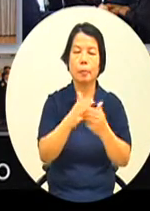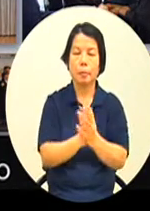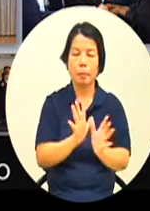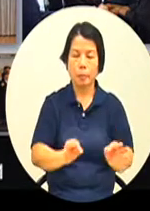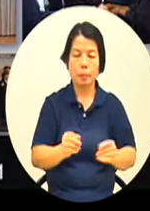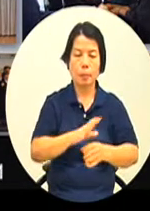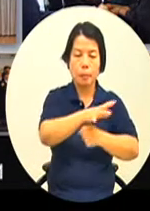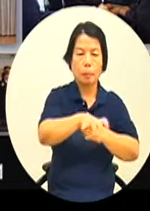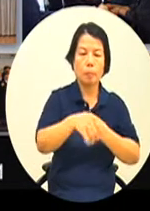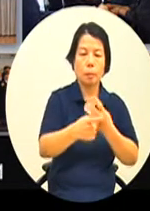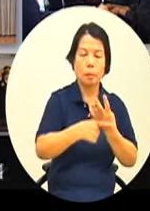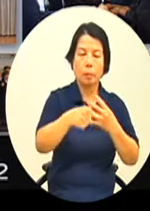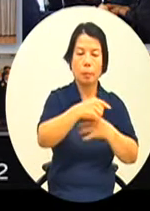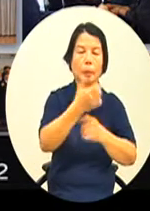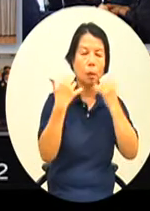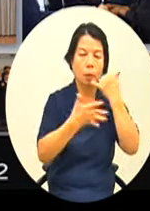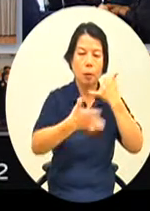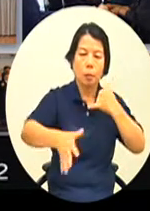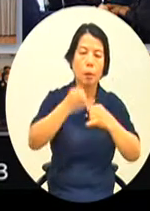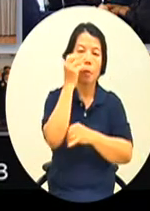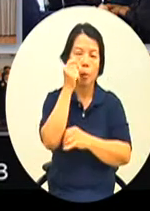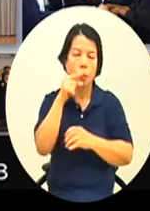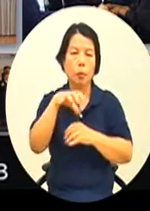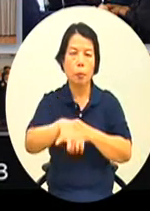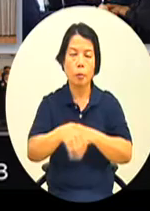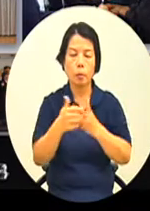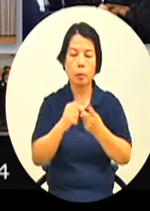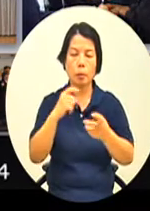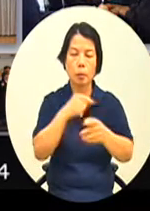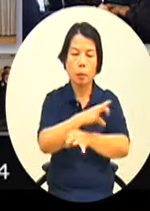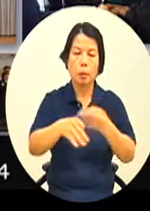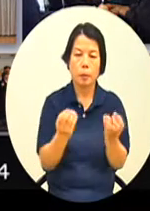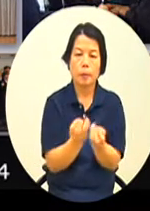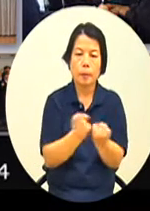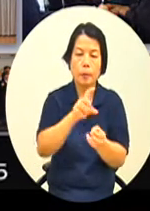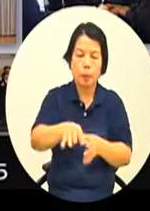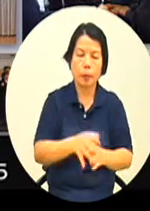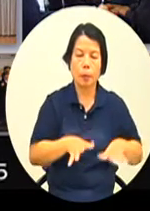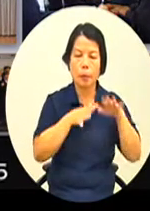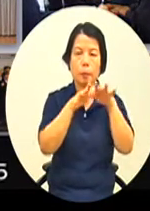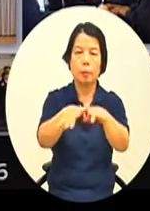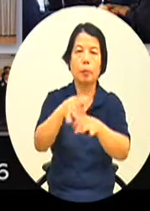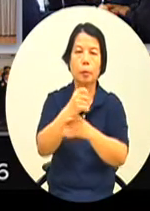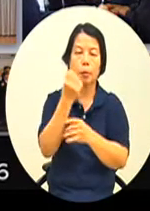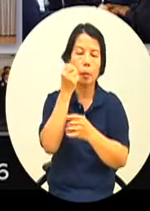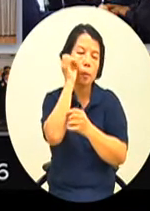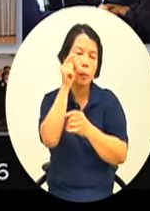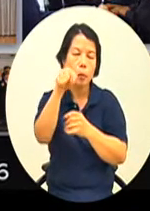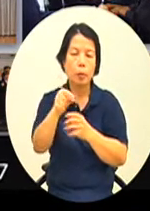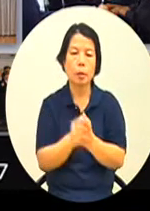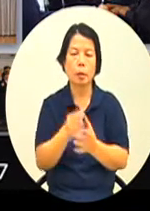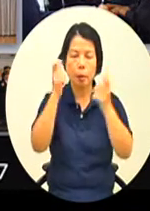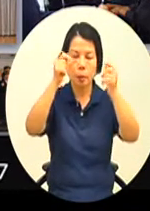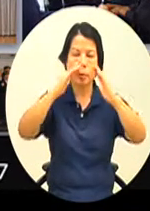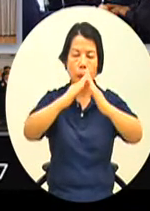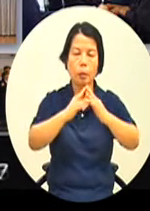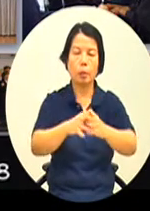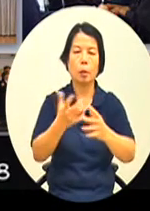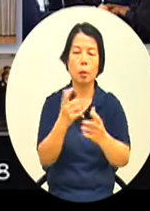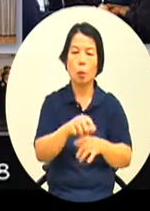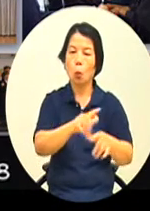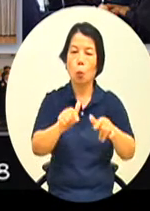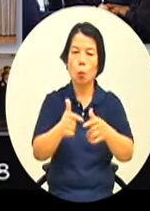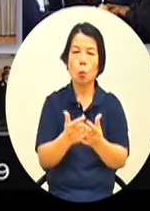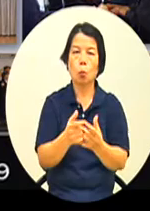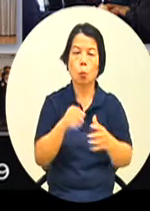们农业局、海洋局，还有我们观光局跟经发局，有共同前往举办了高雄农与物产观光的推广会哦。我们希望不